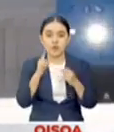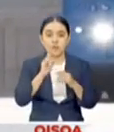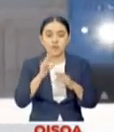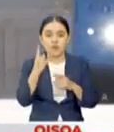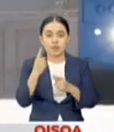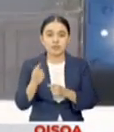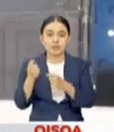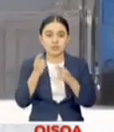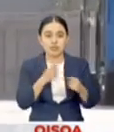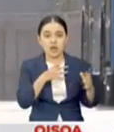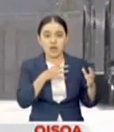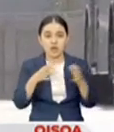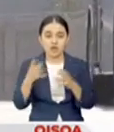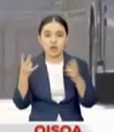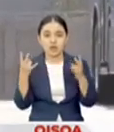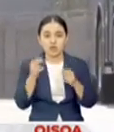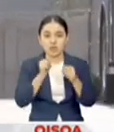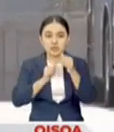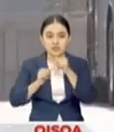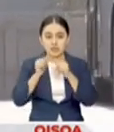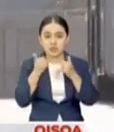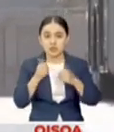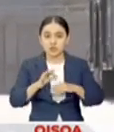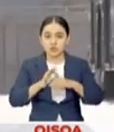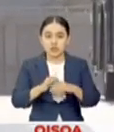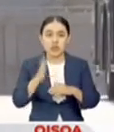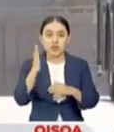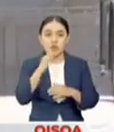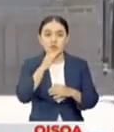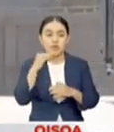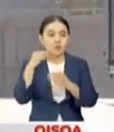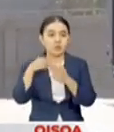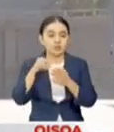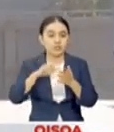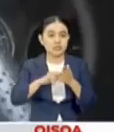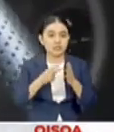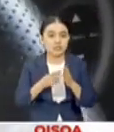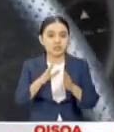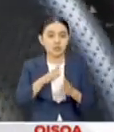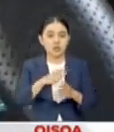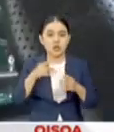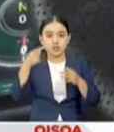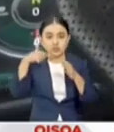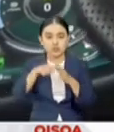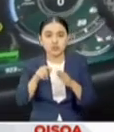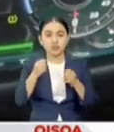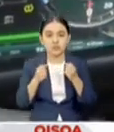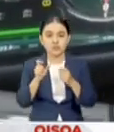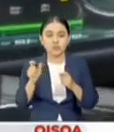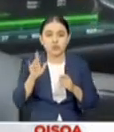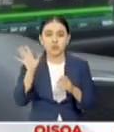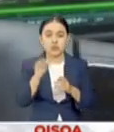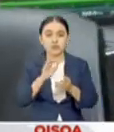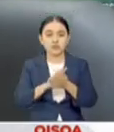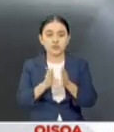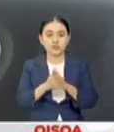dona olib kelingan avtobus zarur sinovlardan yaxshi o'tsa, kelajakda ko'proq xarid qilish rejalashtirilgan. Salonda haydovchi uchun ham barcha zarur